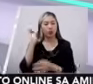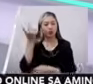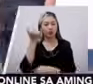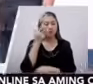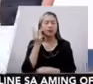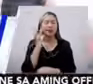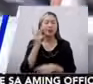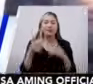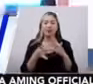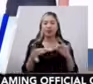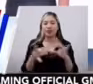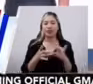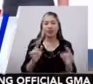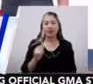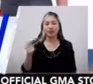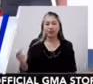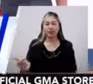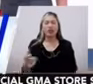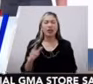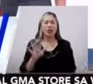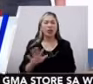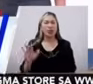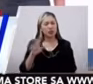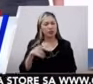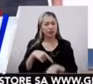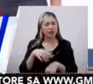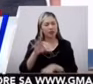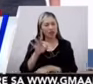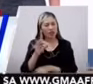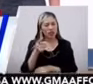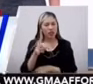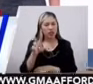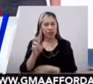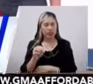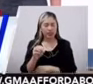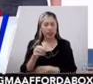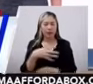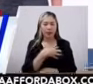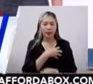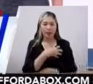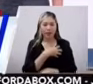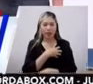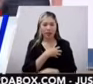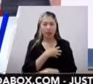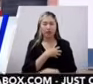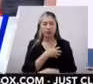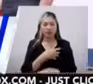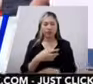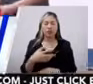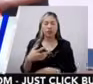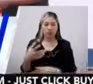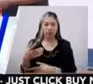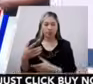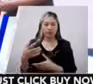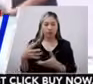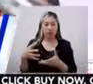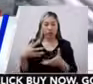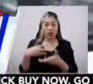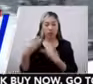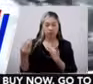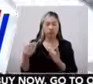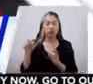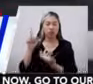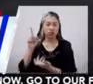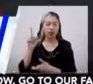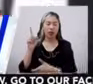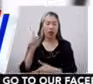Connie, pasado alas 9:30 ng umaga, inilabas ng PNP Custodial Center ang tinanggal sa pwestong si dating Mamban Mayor Alice Guo dula ng